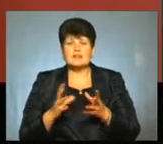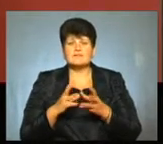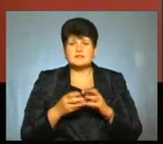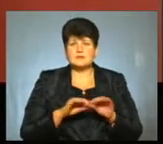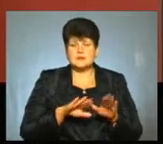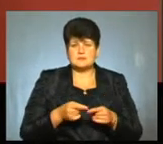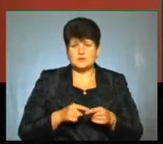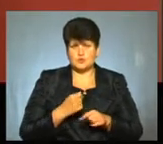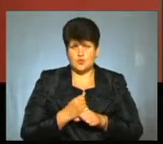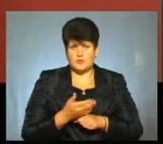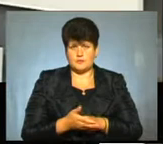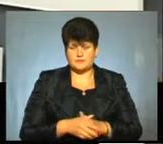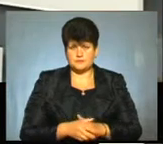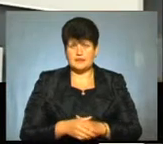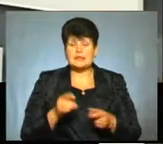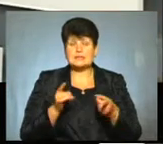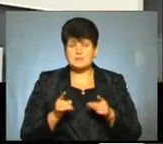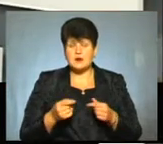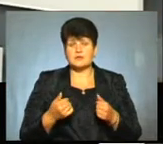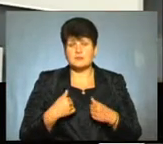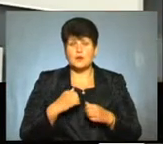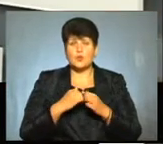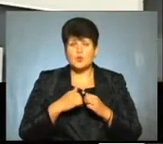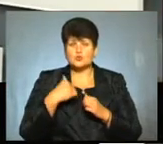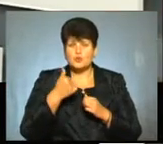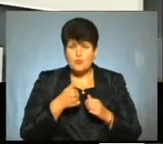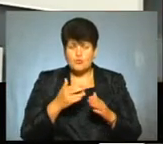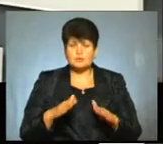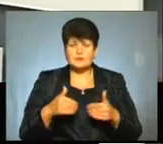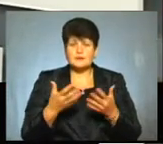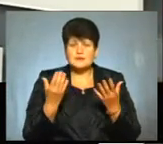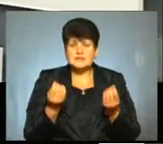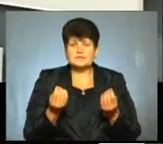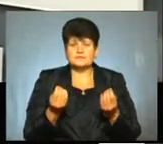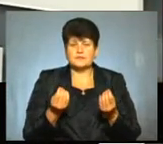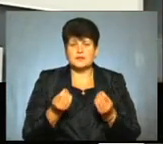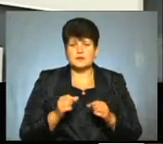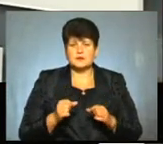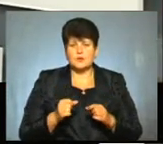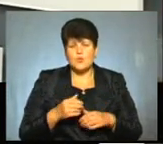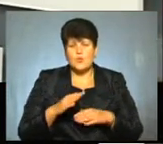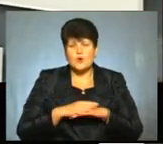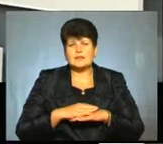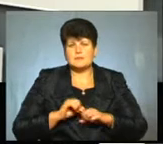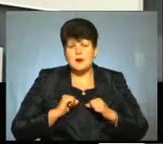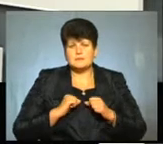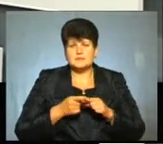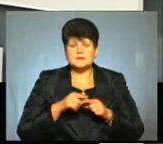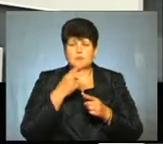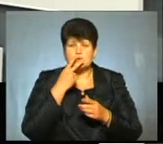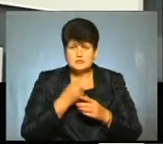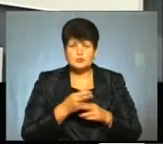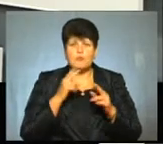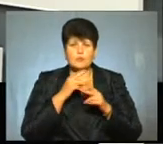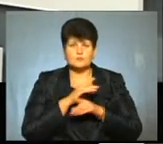висновки після цього вже робляться. Насправді ми з кожного року виносимо якісь уроки і намагаємося це відобразити в положенні для того, щоб